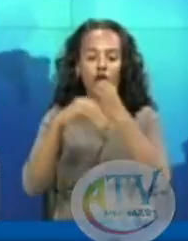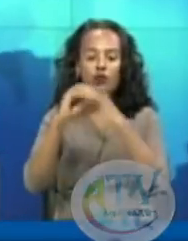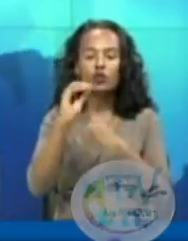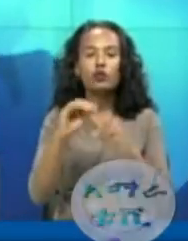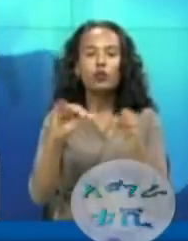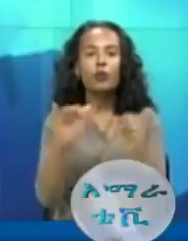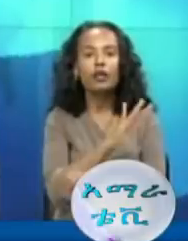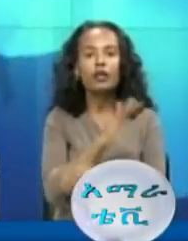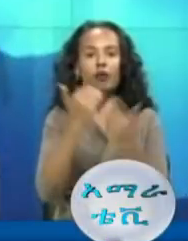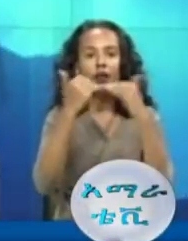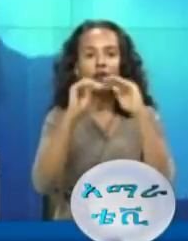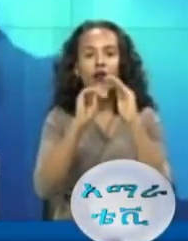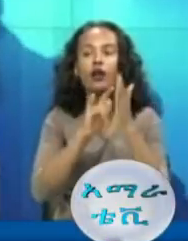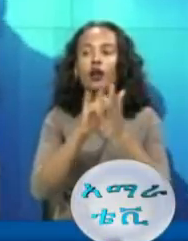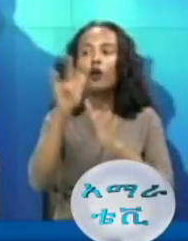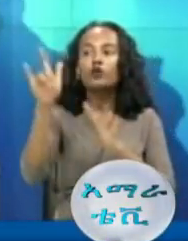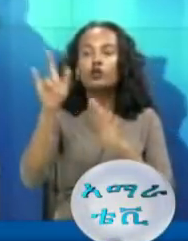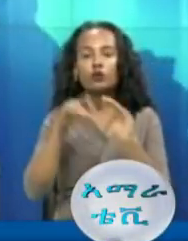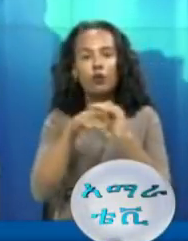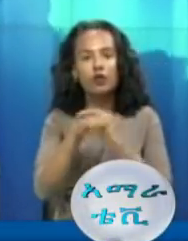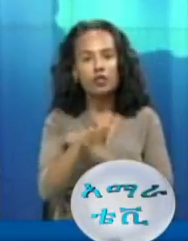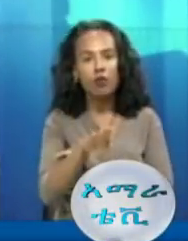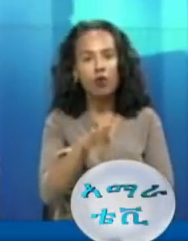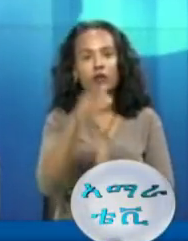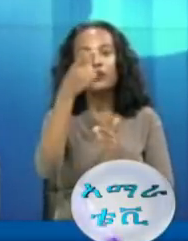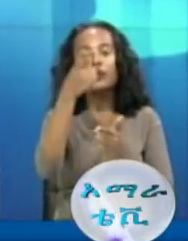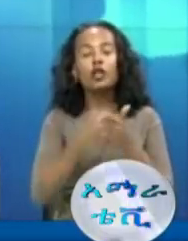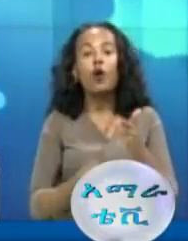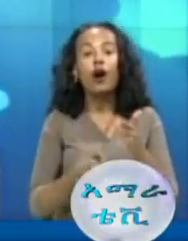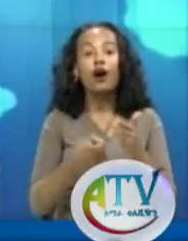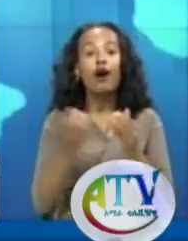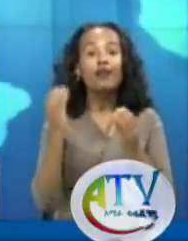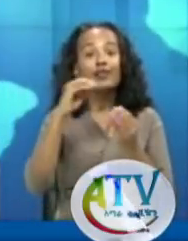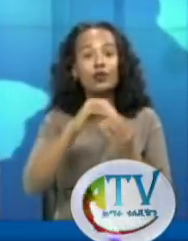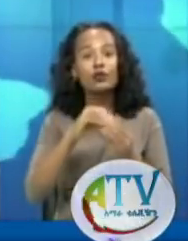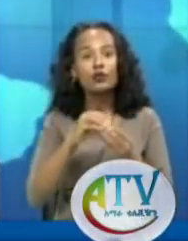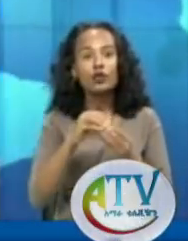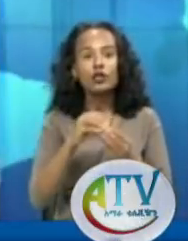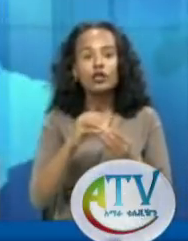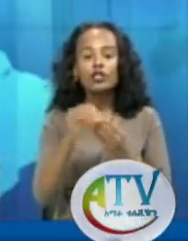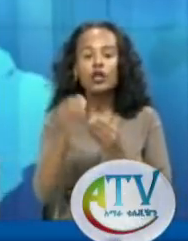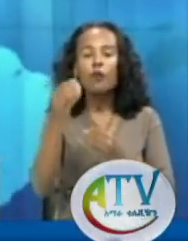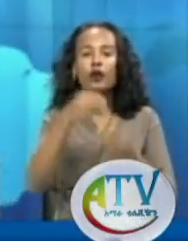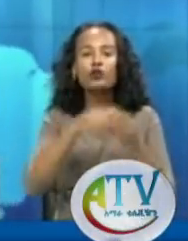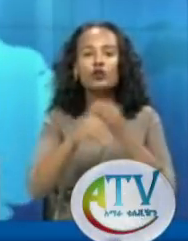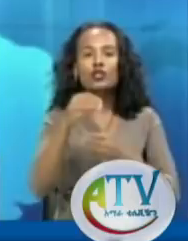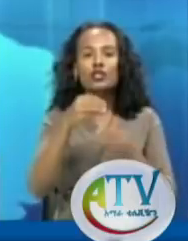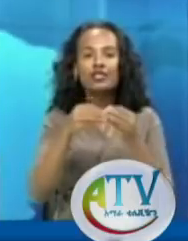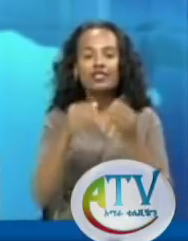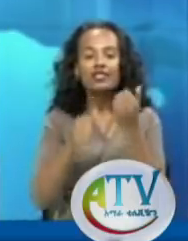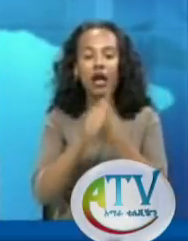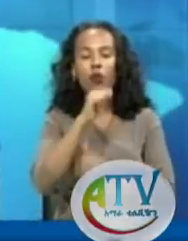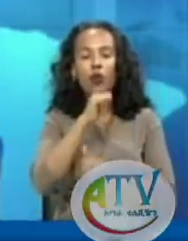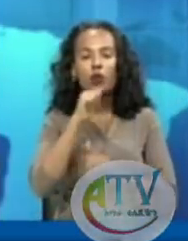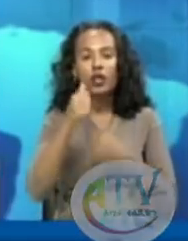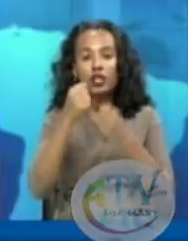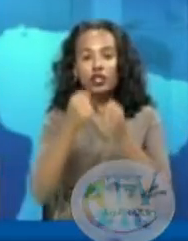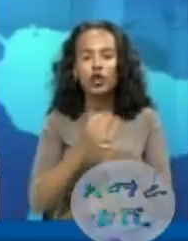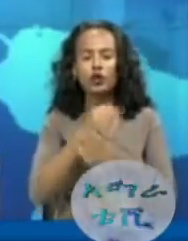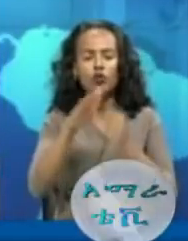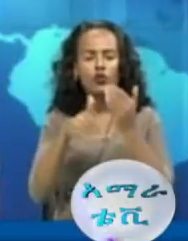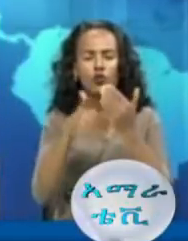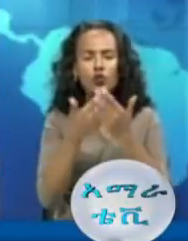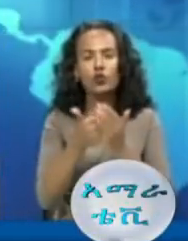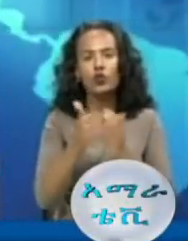መጠን ከውጭ በማስገባት የዋጋ ንረቱን ሸማቾችን እንዳይጎዳ የተቻለውን ሁሉ